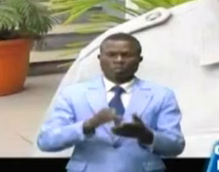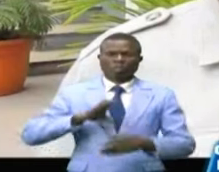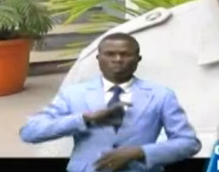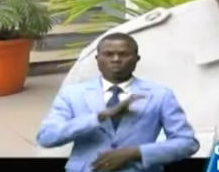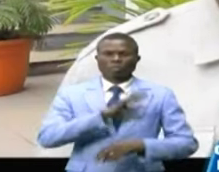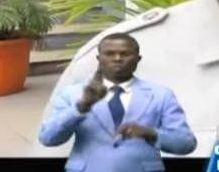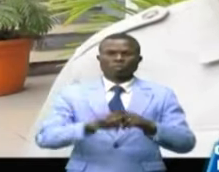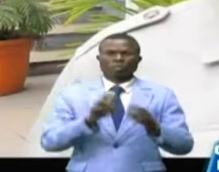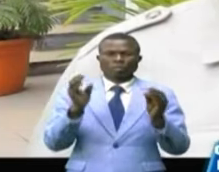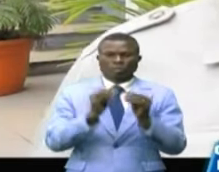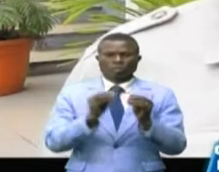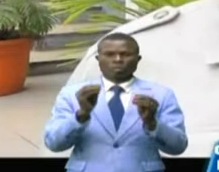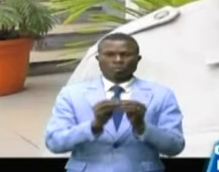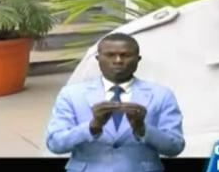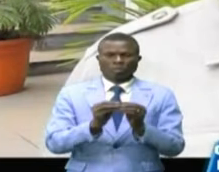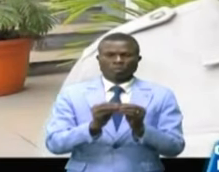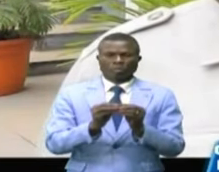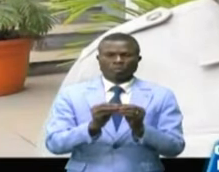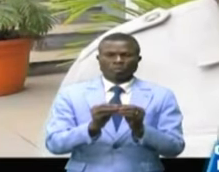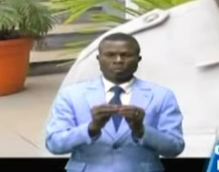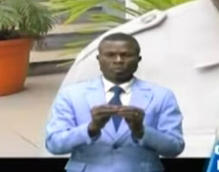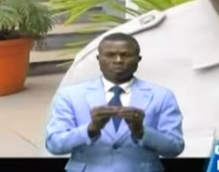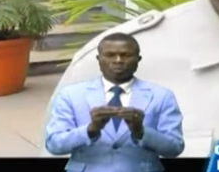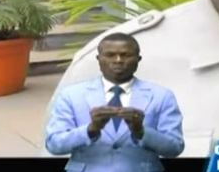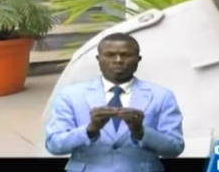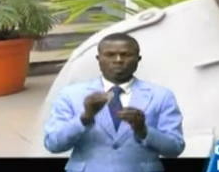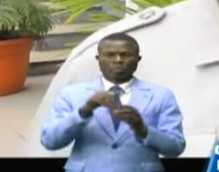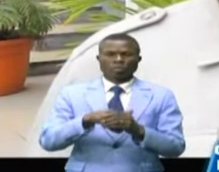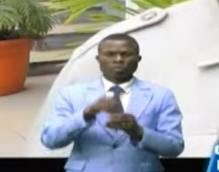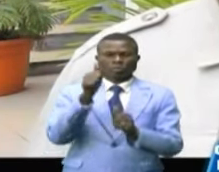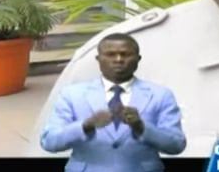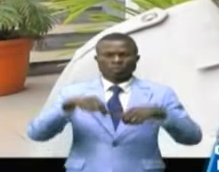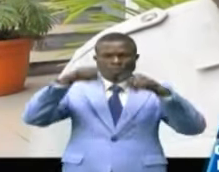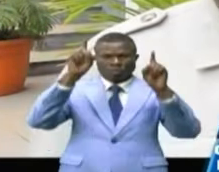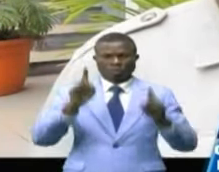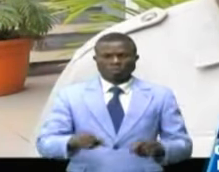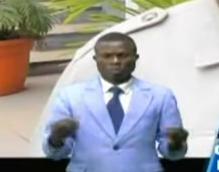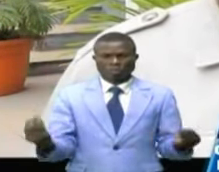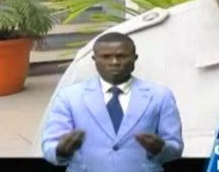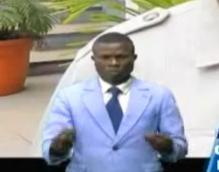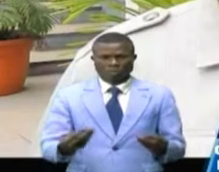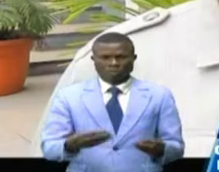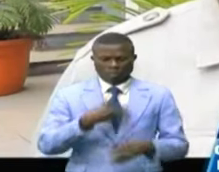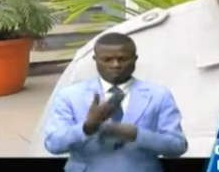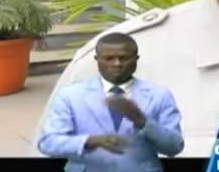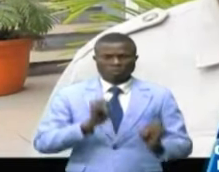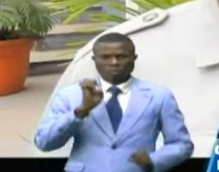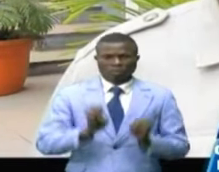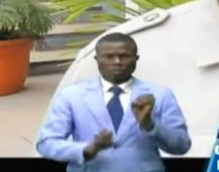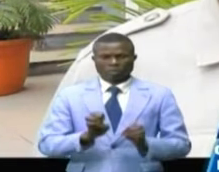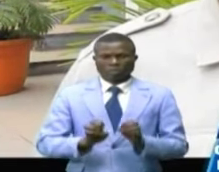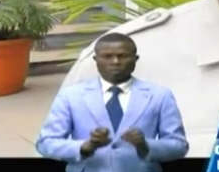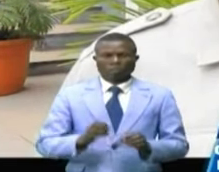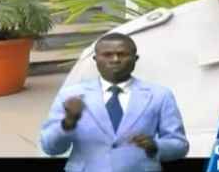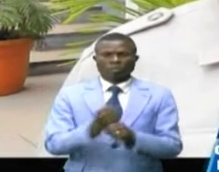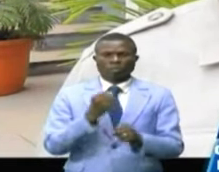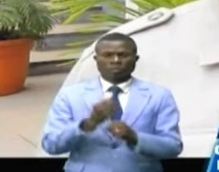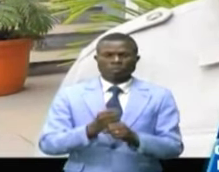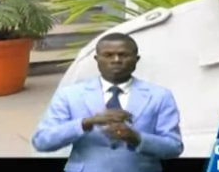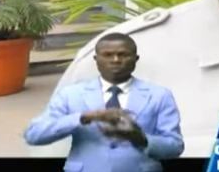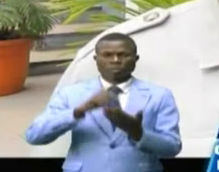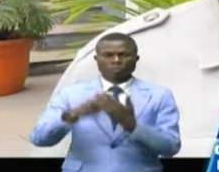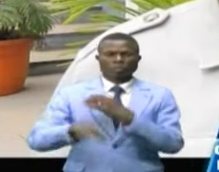exécutif s'est réuni tout au long de l'année pour pouvoir évaluer l'exécution du plan